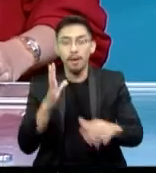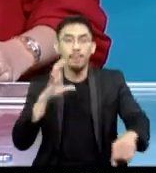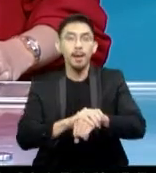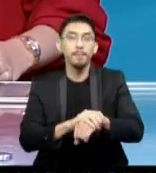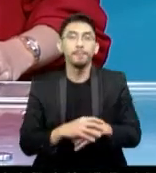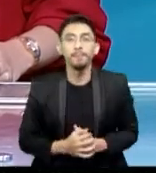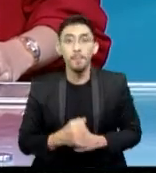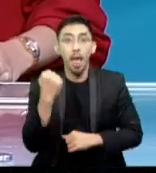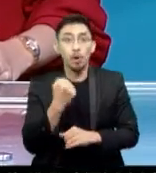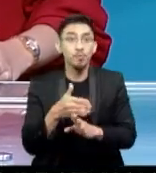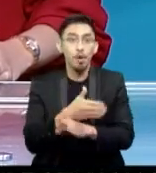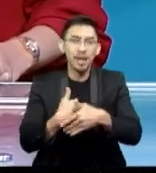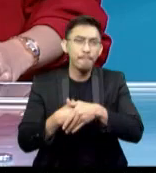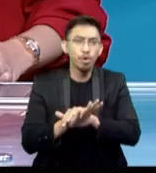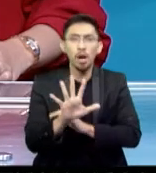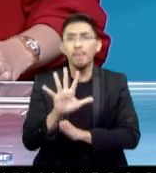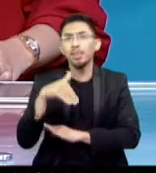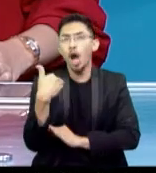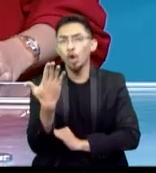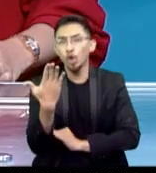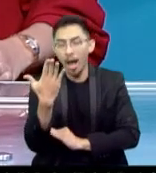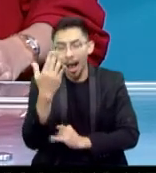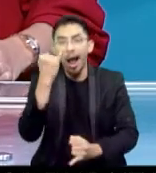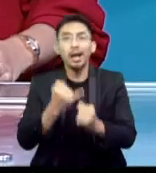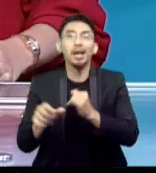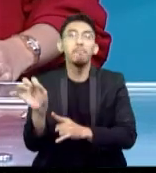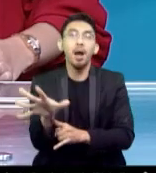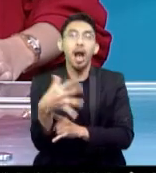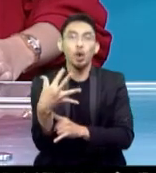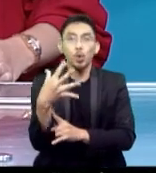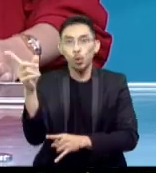Pelaku sebelumnya buron selama 5 tahun, ditangkap di Manado, Sulawesi Utara.